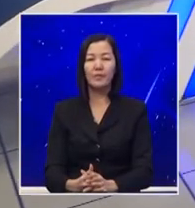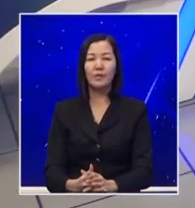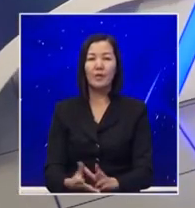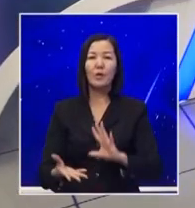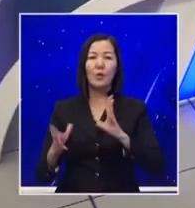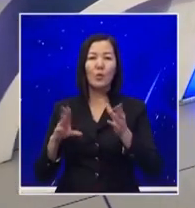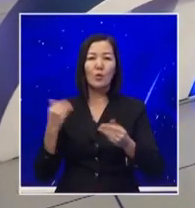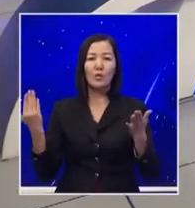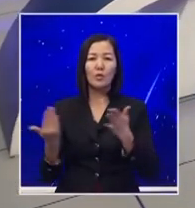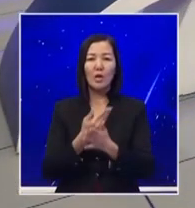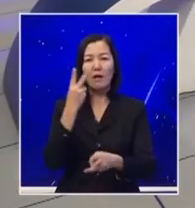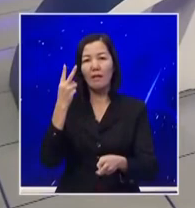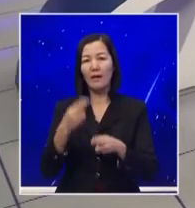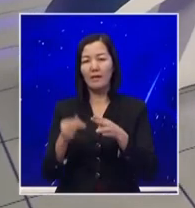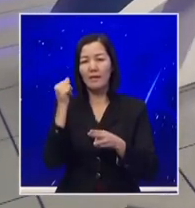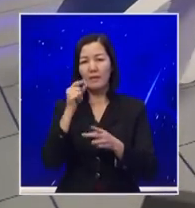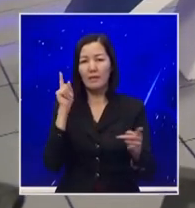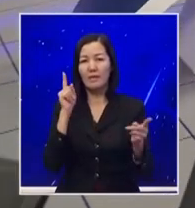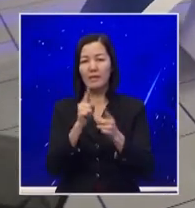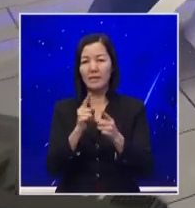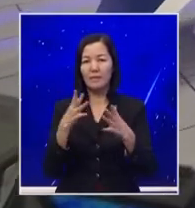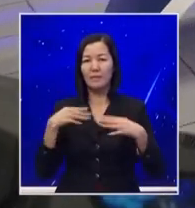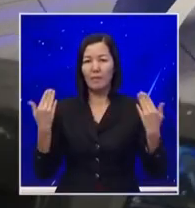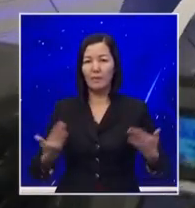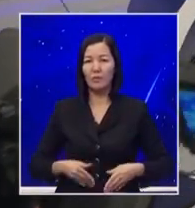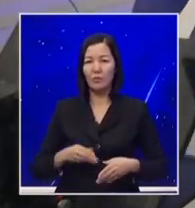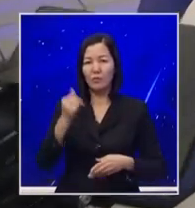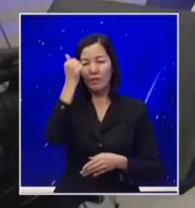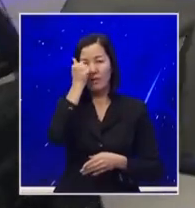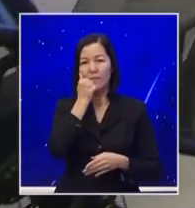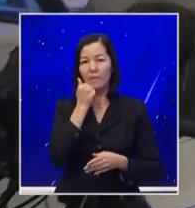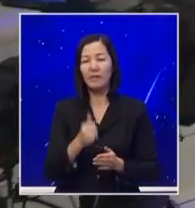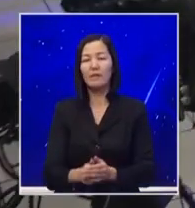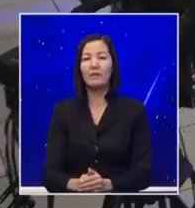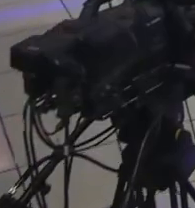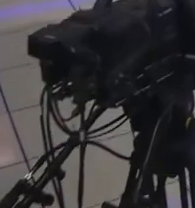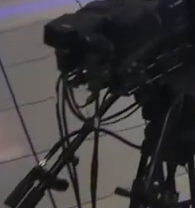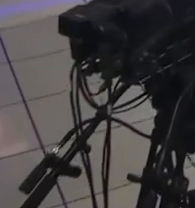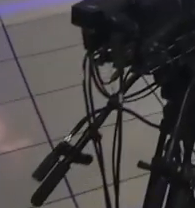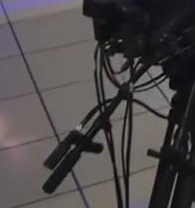Қадірменді көрермен, бүгінгі ақпараттар легі осы болды. Келер күн аман сақ болыңыздар.